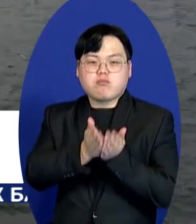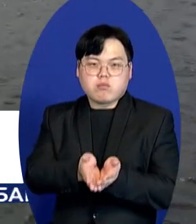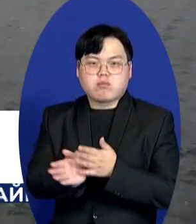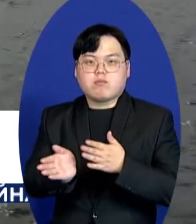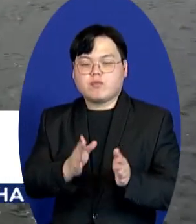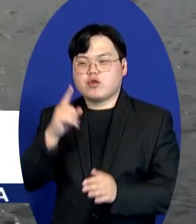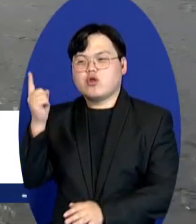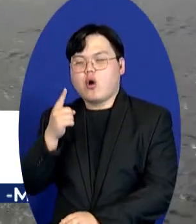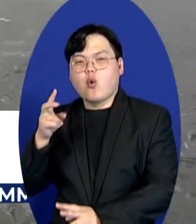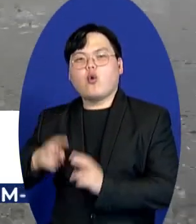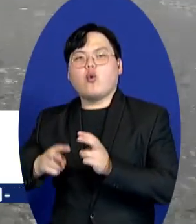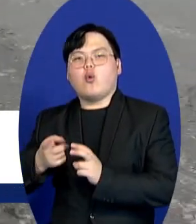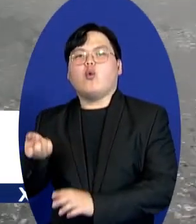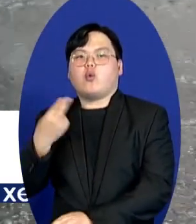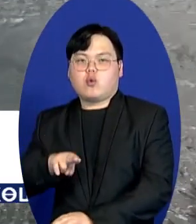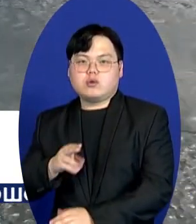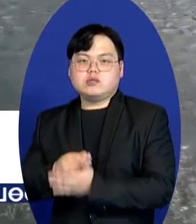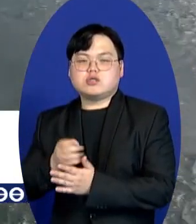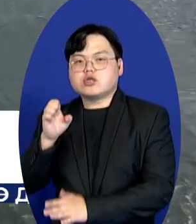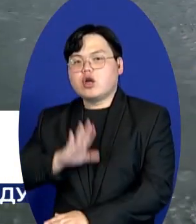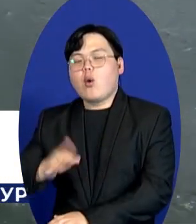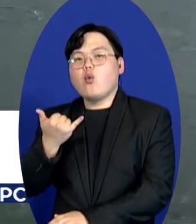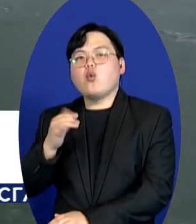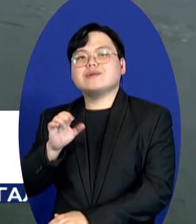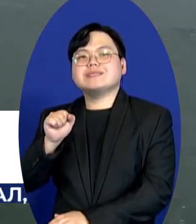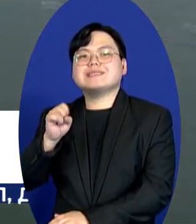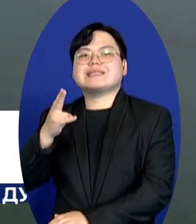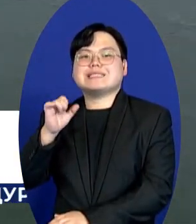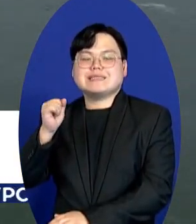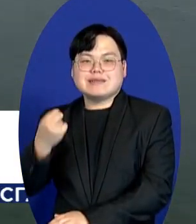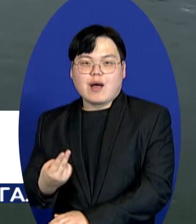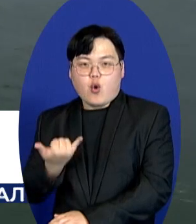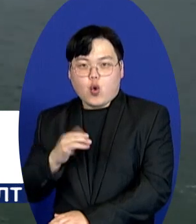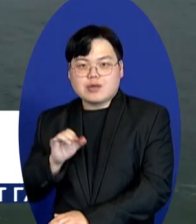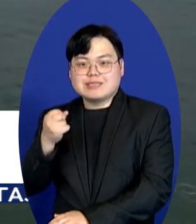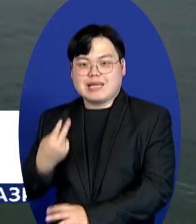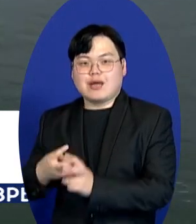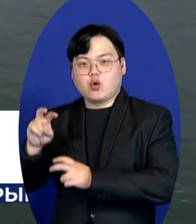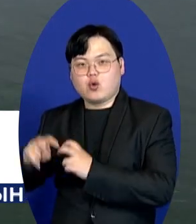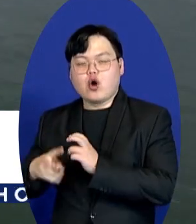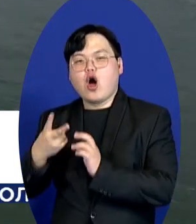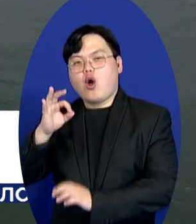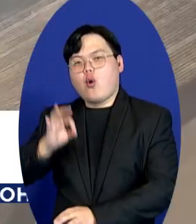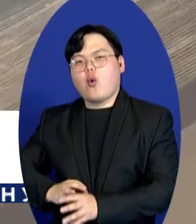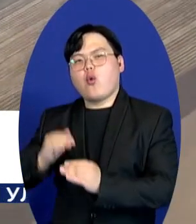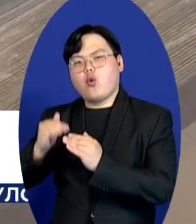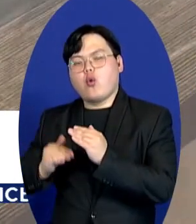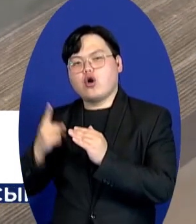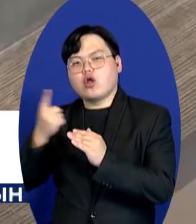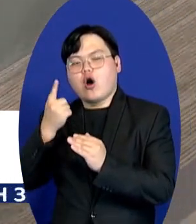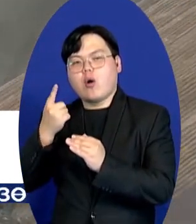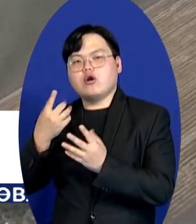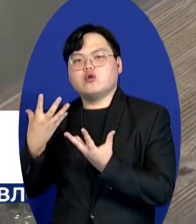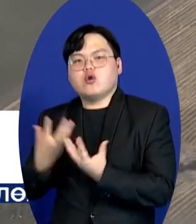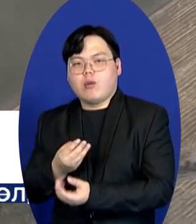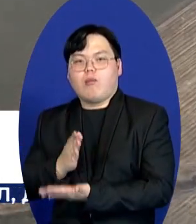мөн хүнд цохилт болж байна. Тухайлбал Европын усан цахилгаан станцуудын цахилгаан үйлдвэрлэл 20% унсан дүнтэйгээр дээрх илтгэлд тэмдэглэсэн